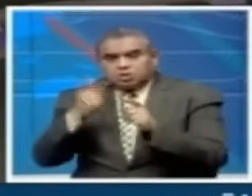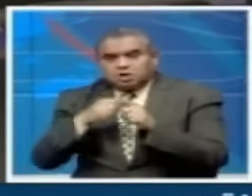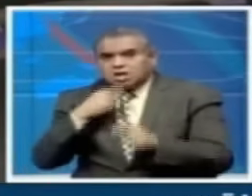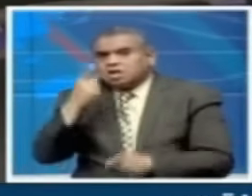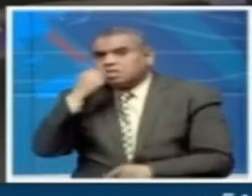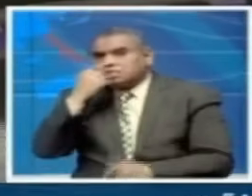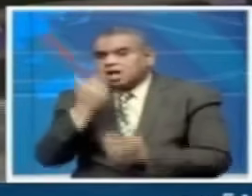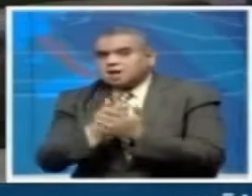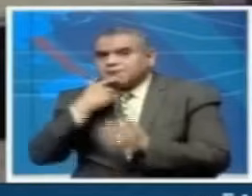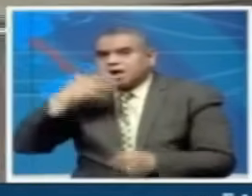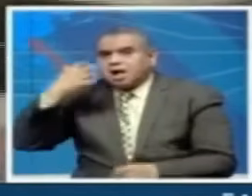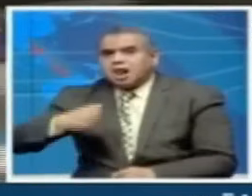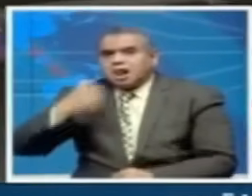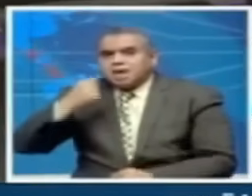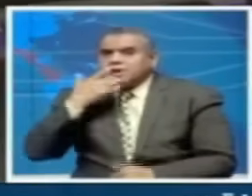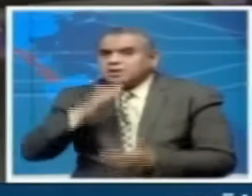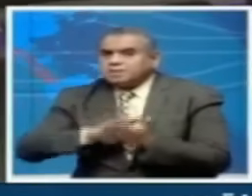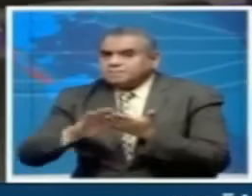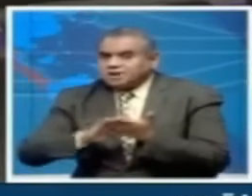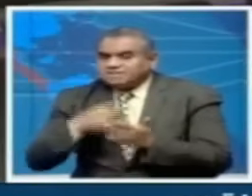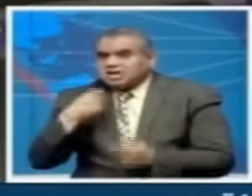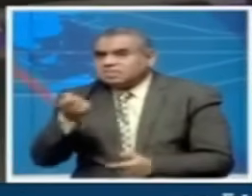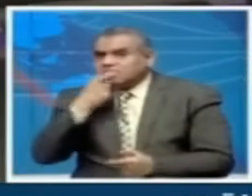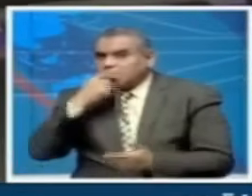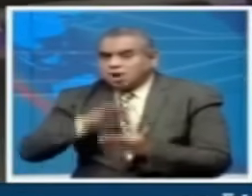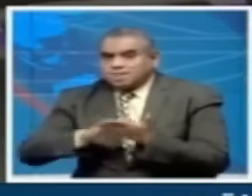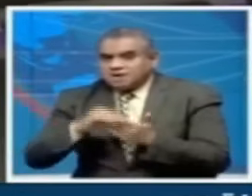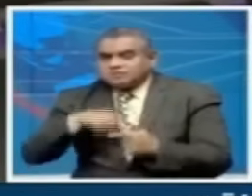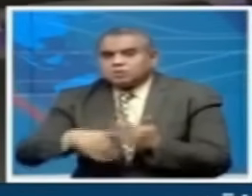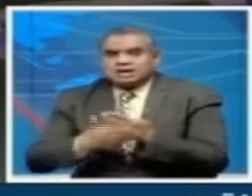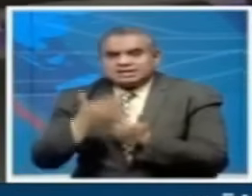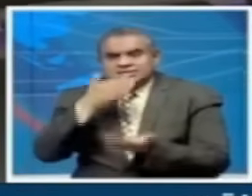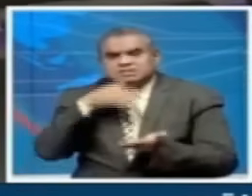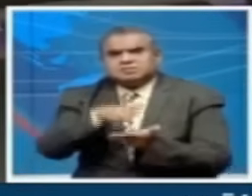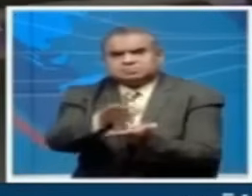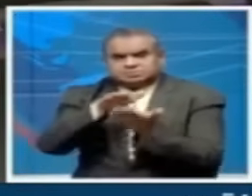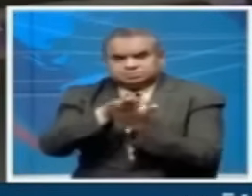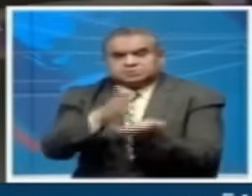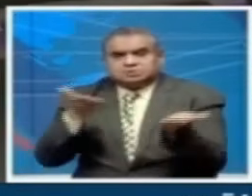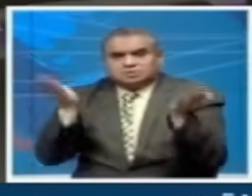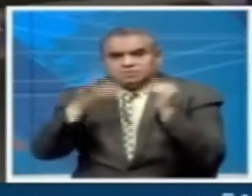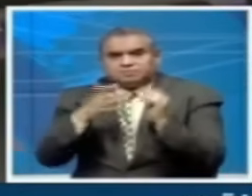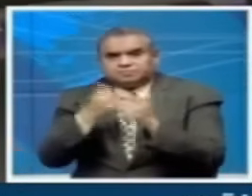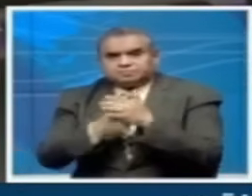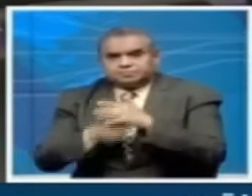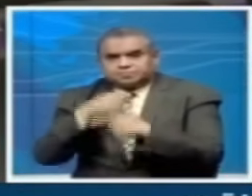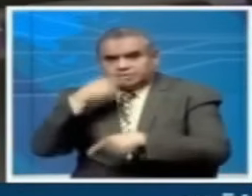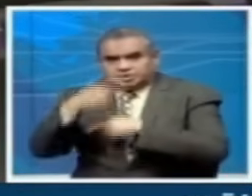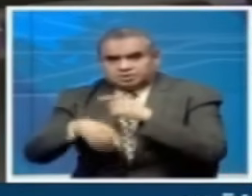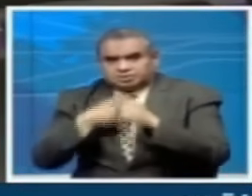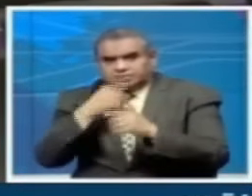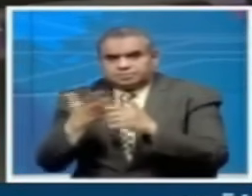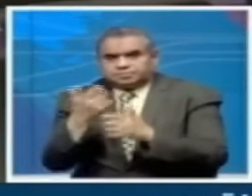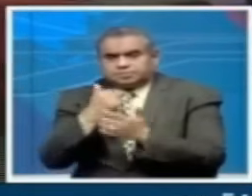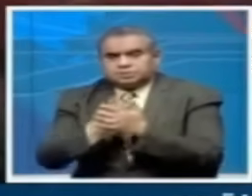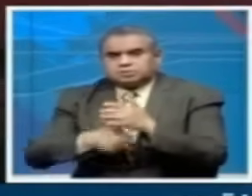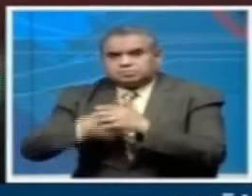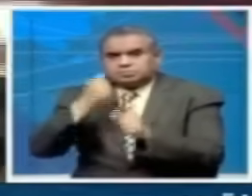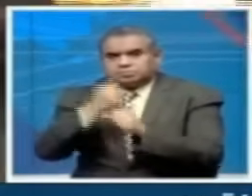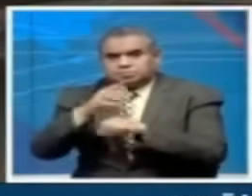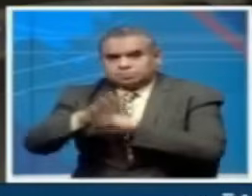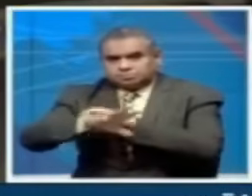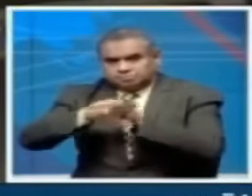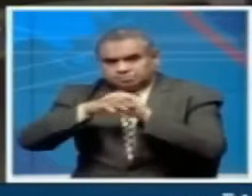لبن الأطفال، من نقص الأدوية الخاصة بتطعيم الأطفال، واحتياجاتهم الأساسية.